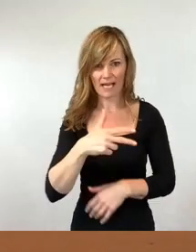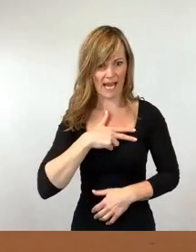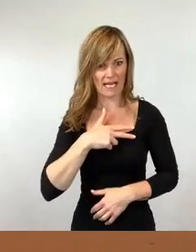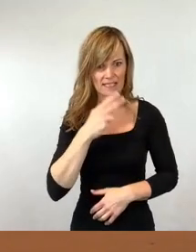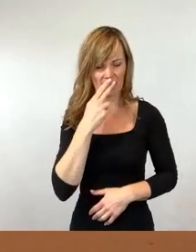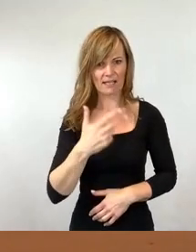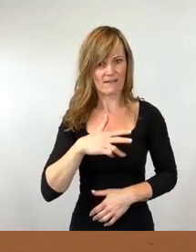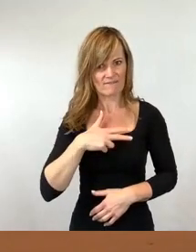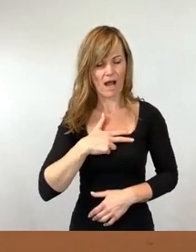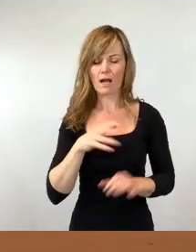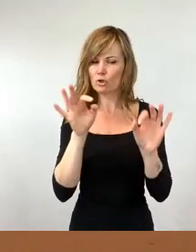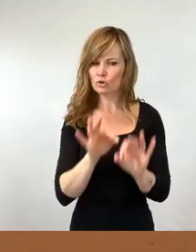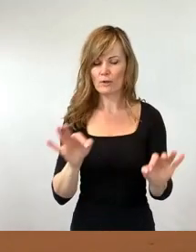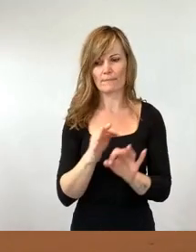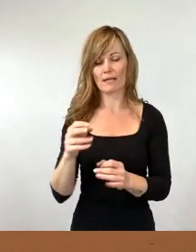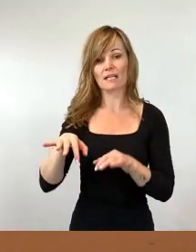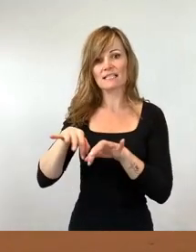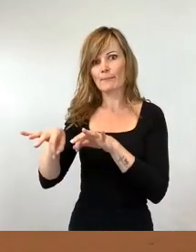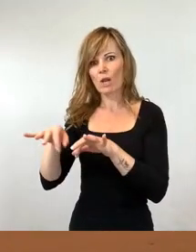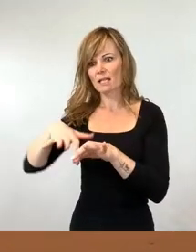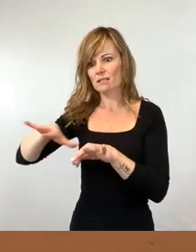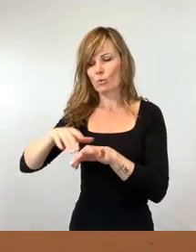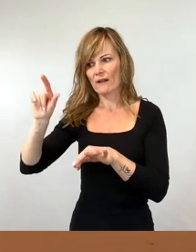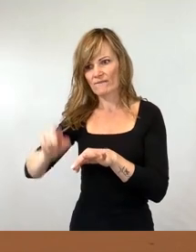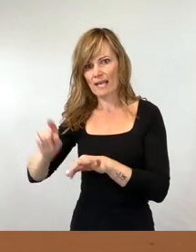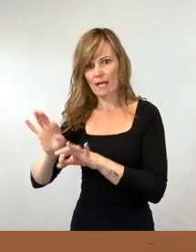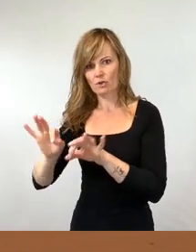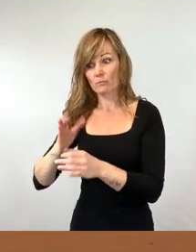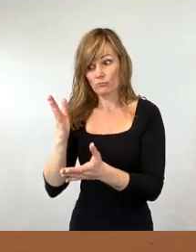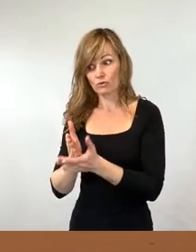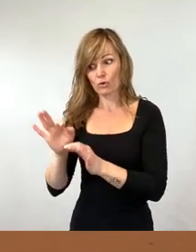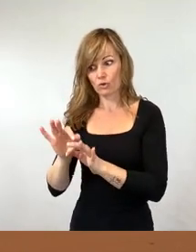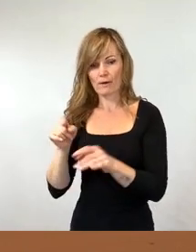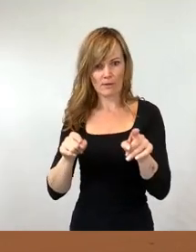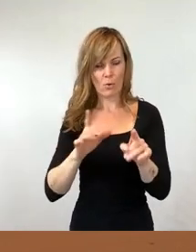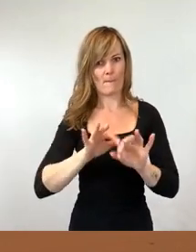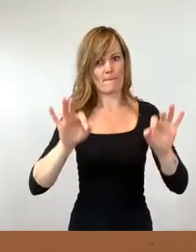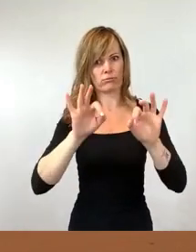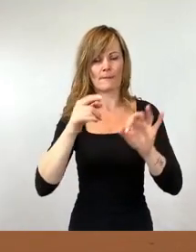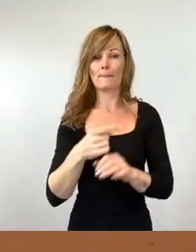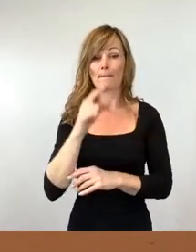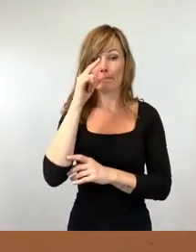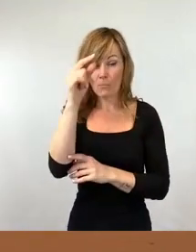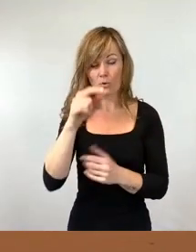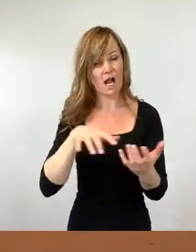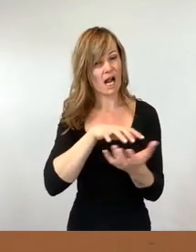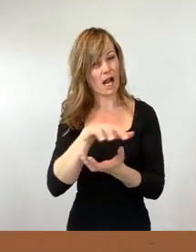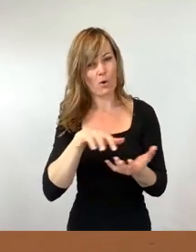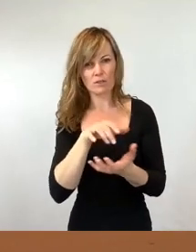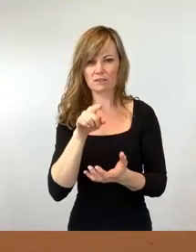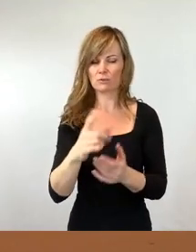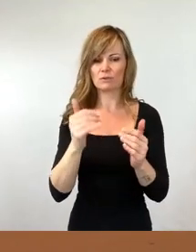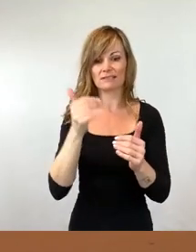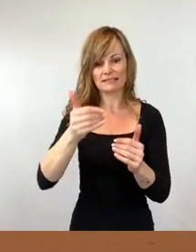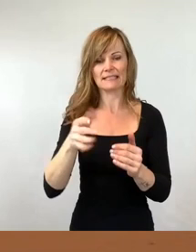spreche nicht vom ersten Montag, der logischerweise chaotisch verlaufen musste, sondern auch von den folgenden Tagen.